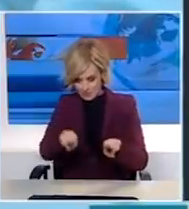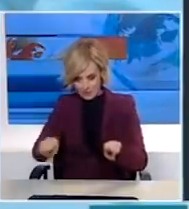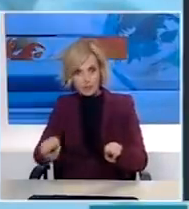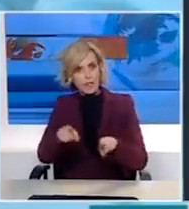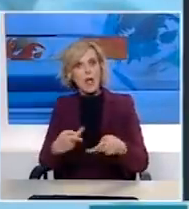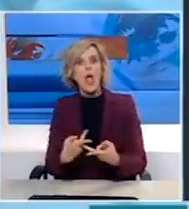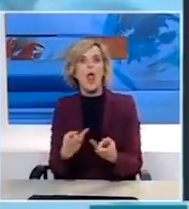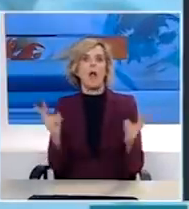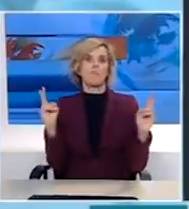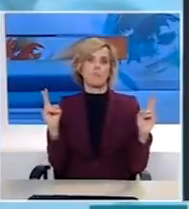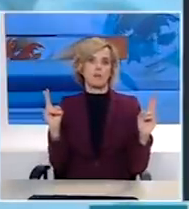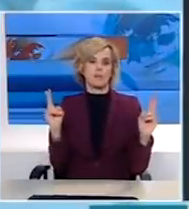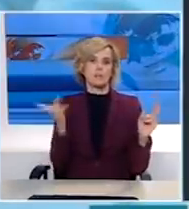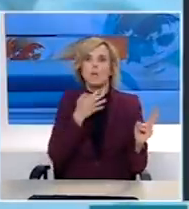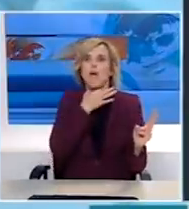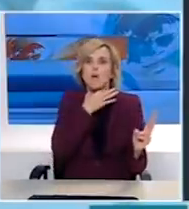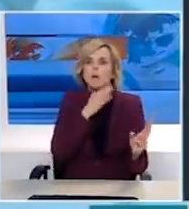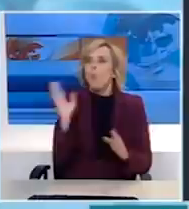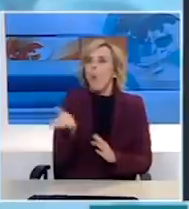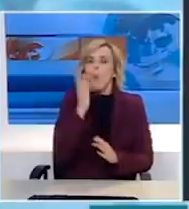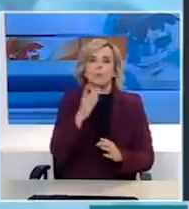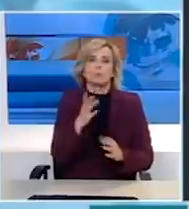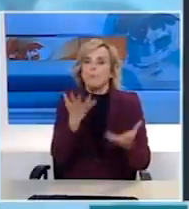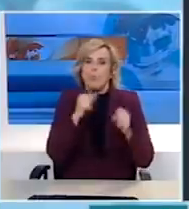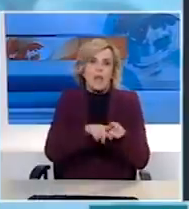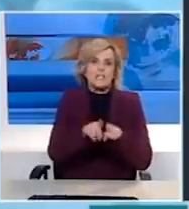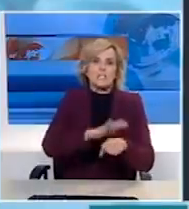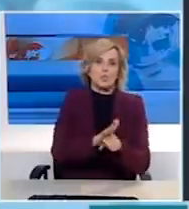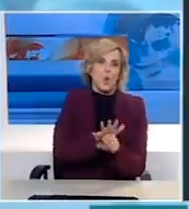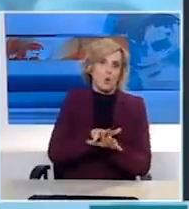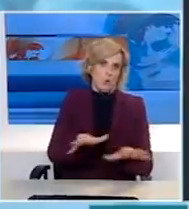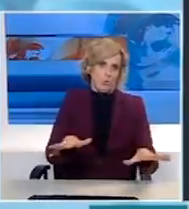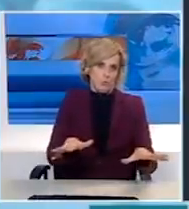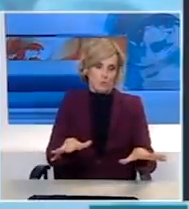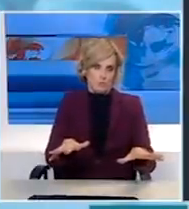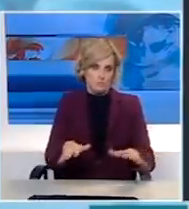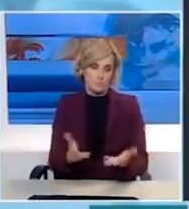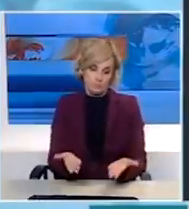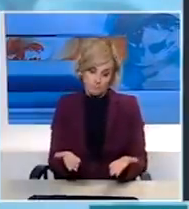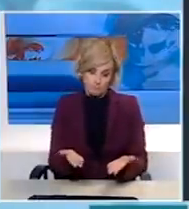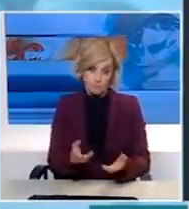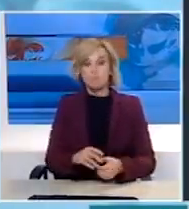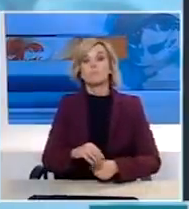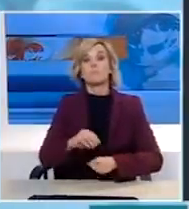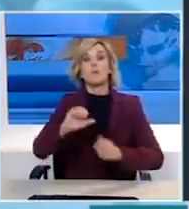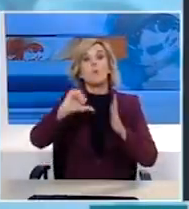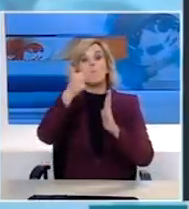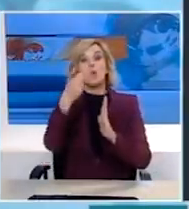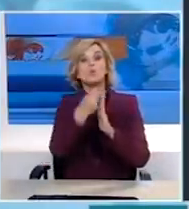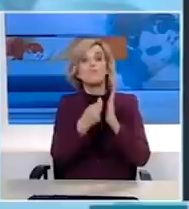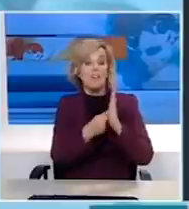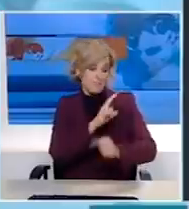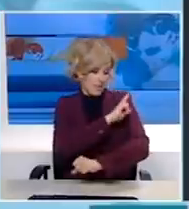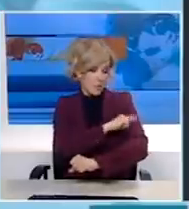τα ζητήματα που δεν σχετίζονται με τον κορονοϊό. Σε πρωτοβάθμιο επίπεδο υγείας, 300 και